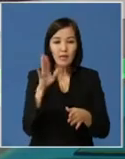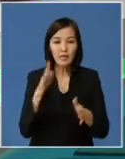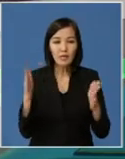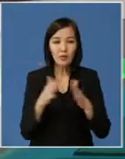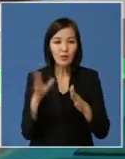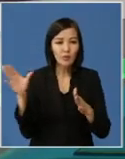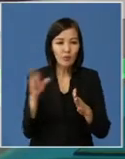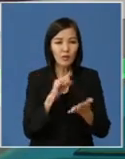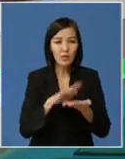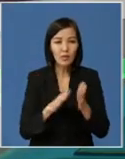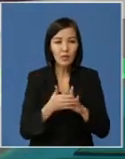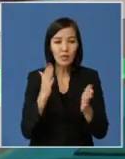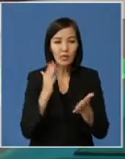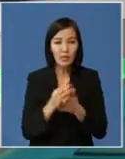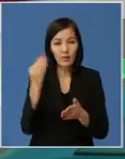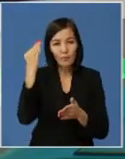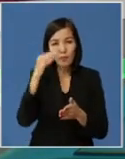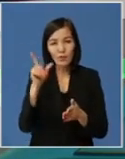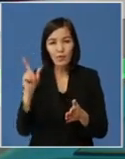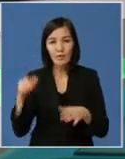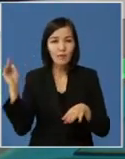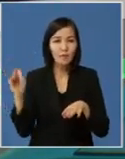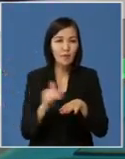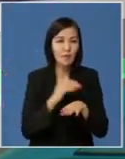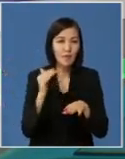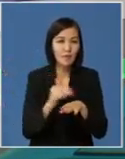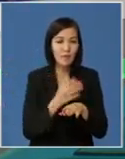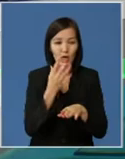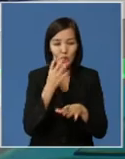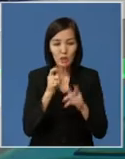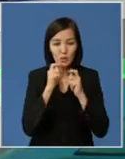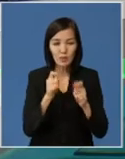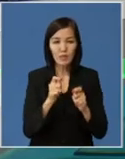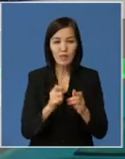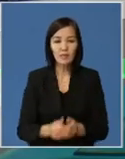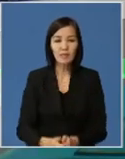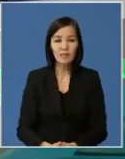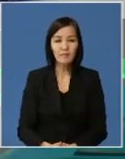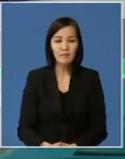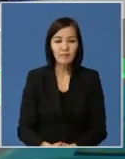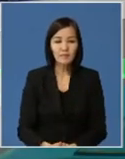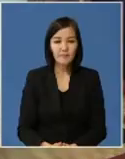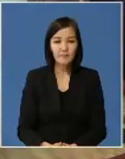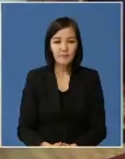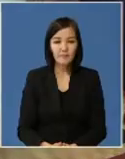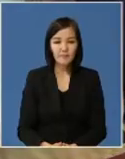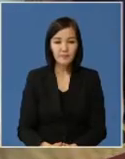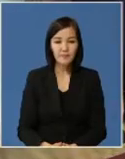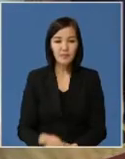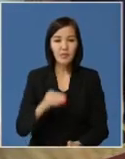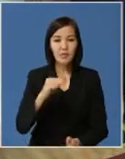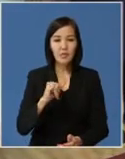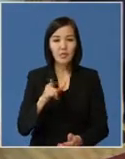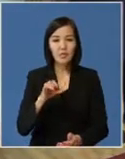жағдай жасалған. Десе де бөгде адамдардың мейірім махаббаты жанға шылу әкеледі дейді үй тұрғындары. Жігер